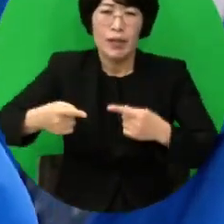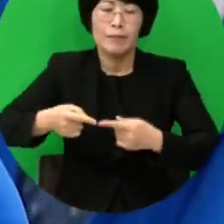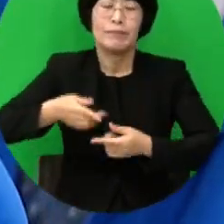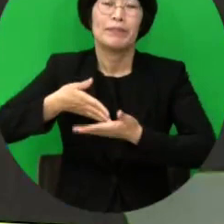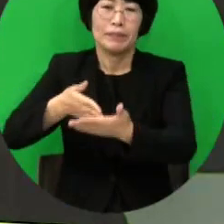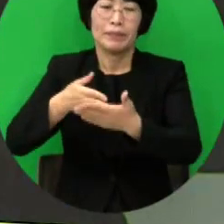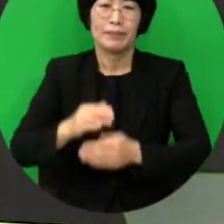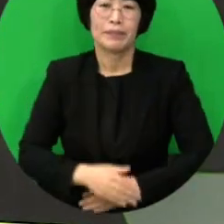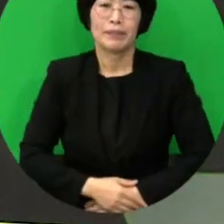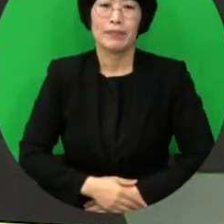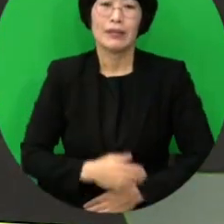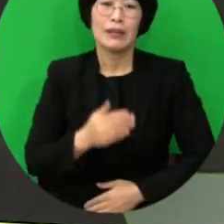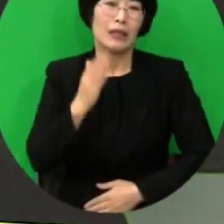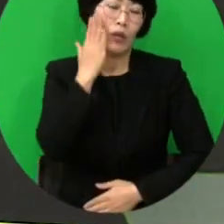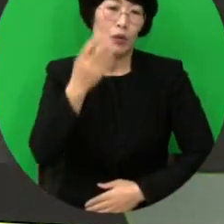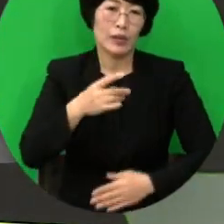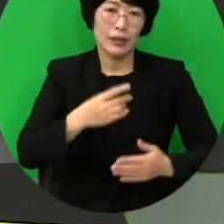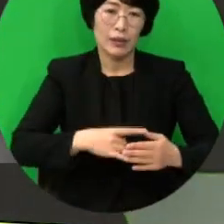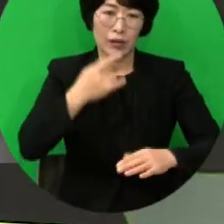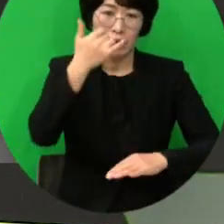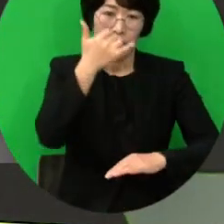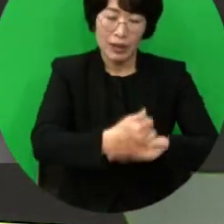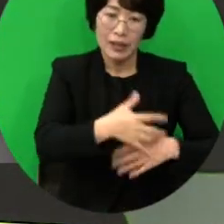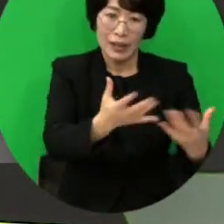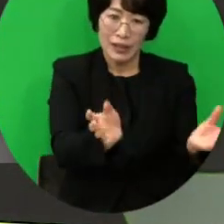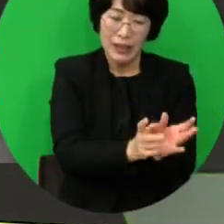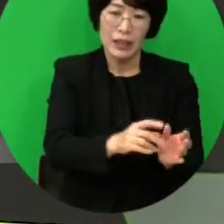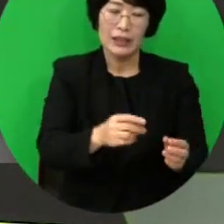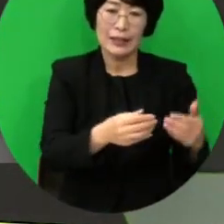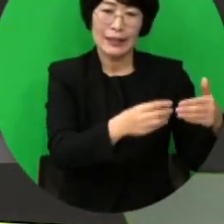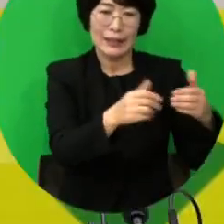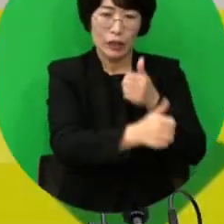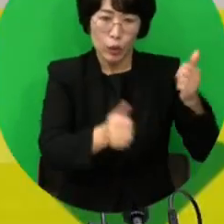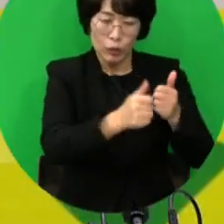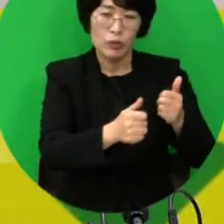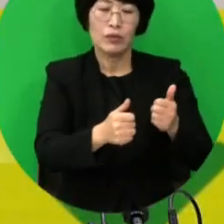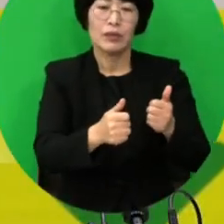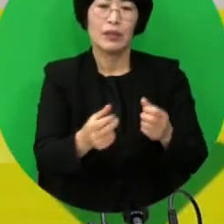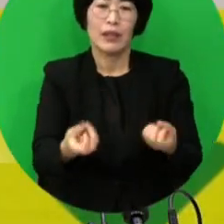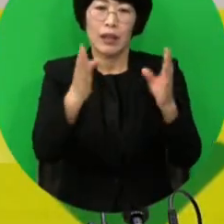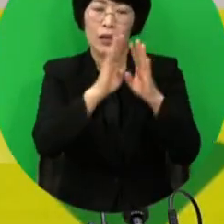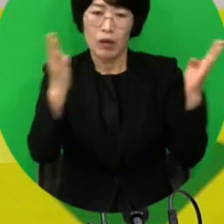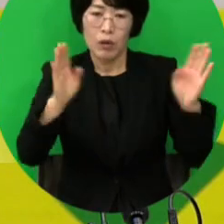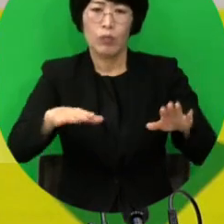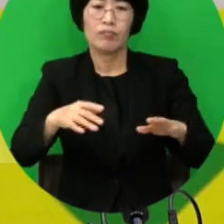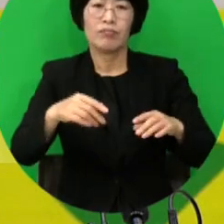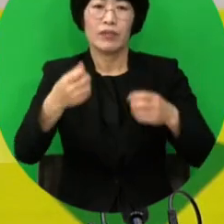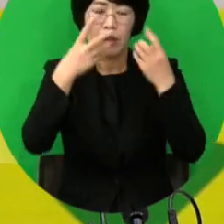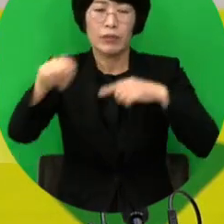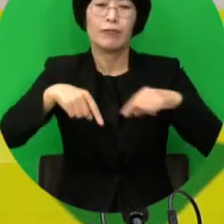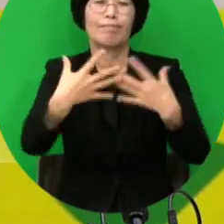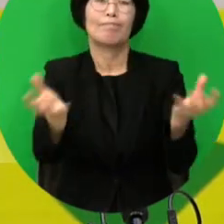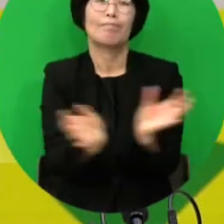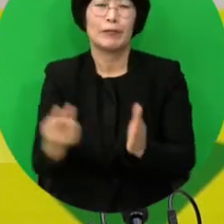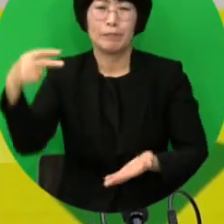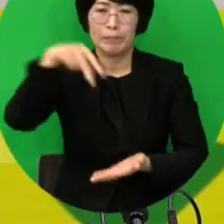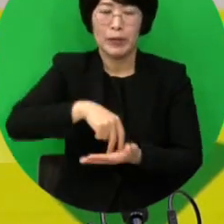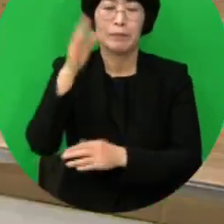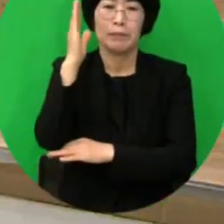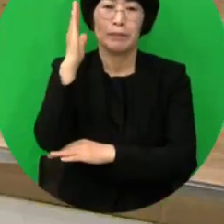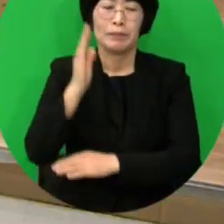요구했습니다. 녹색정의당 지도부가 전남에서 현장 상무위원회를 열고 전남의 대안 세력으로 우뚝 서겠다고